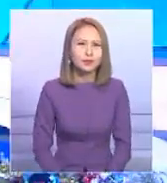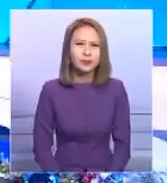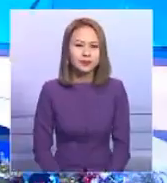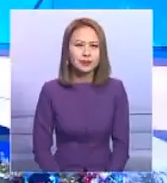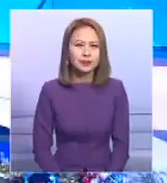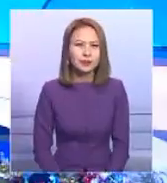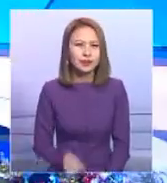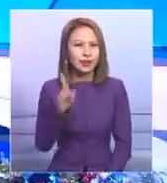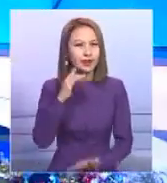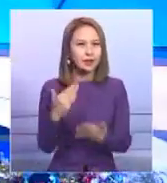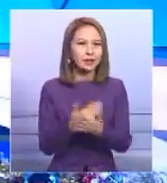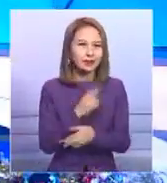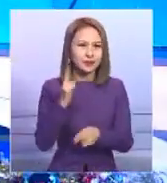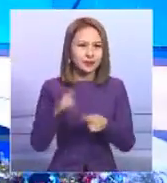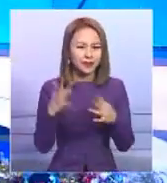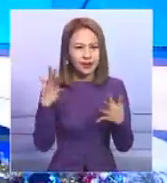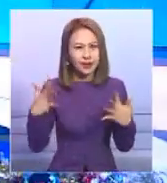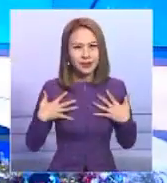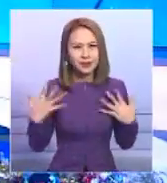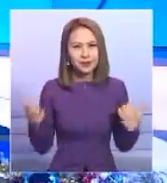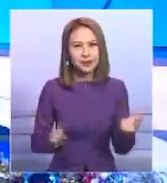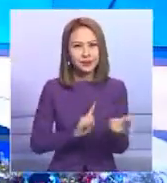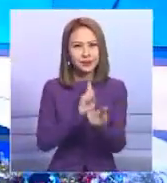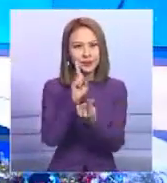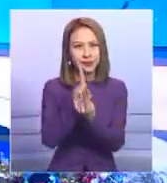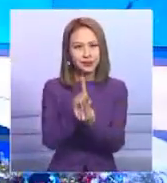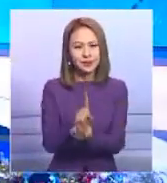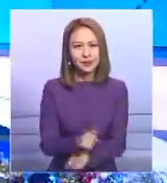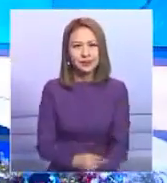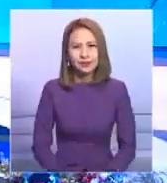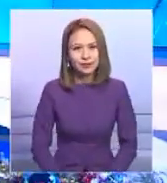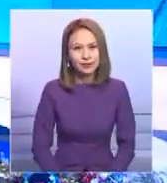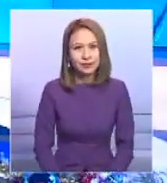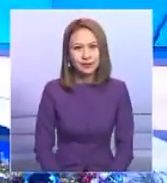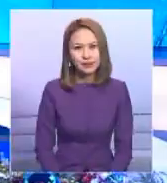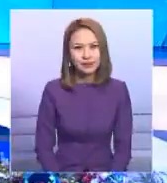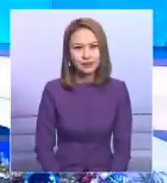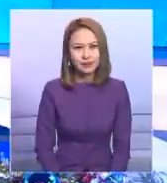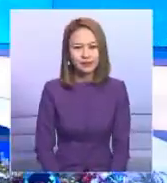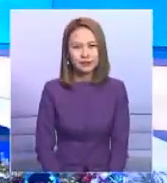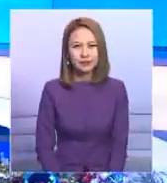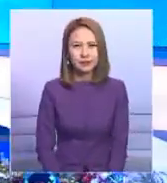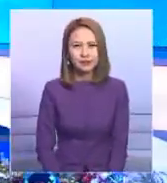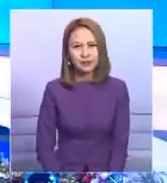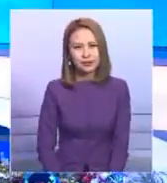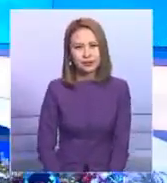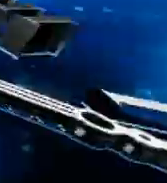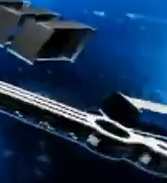Әзірге айтарымыз осы, келесі сағатта жаһан жаңалықтарымен қайта жүздескенше.